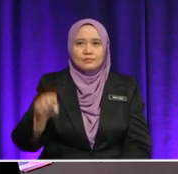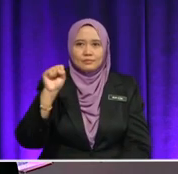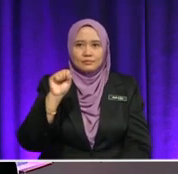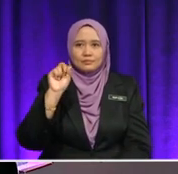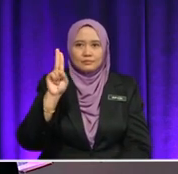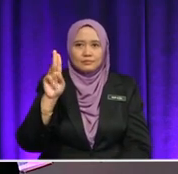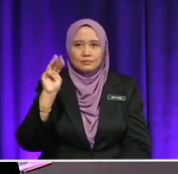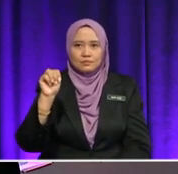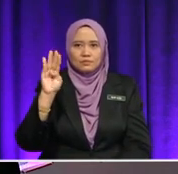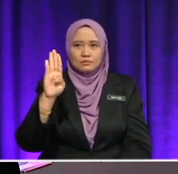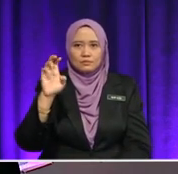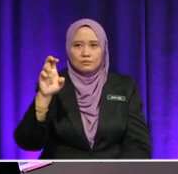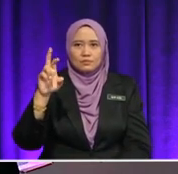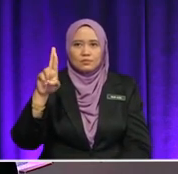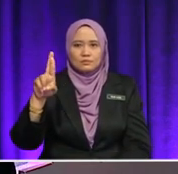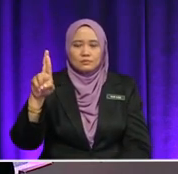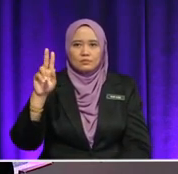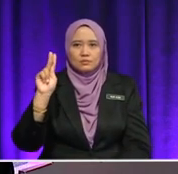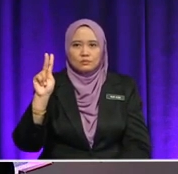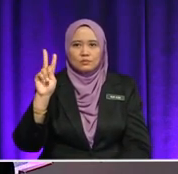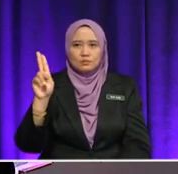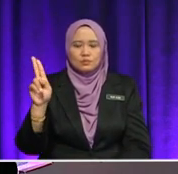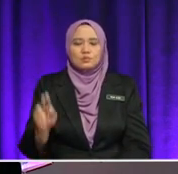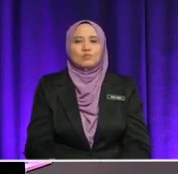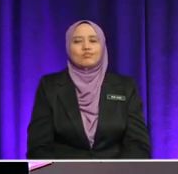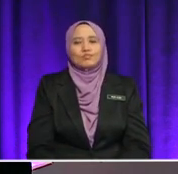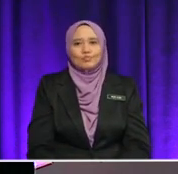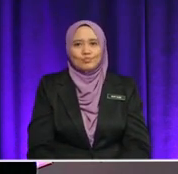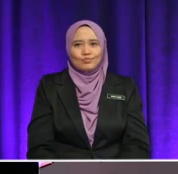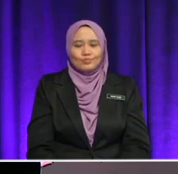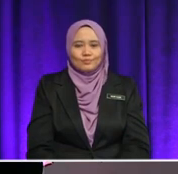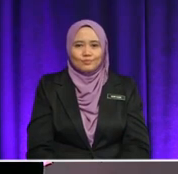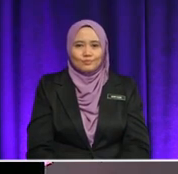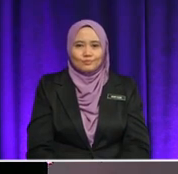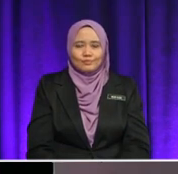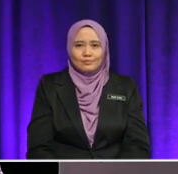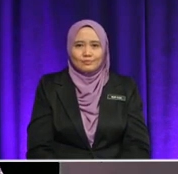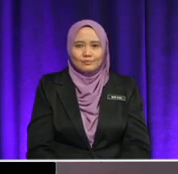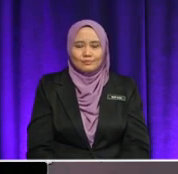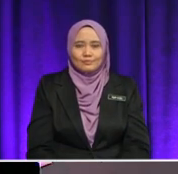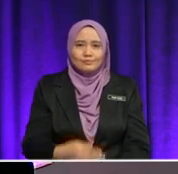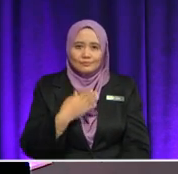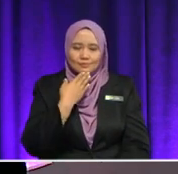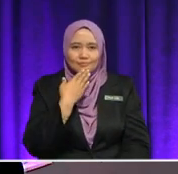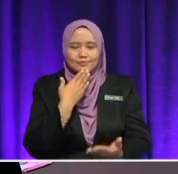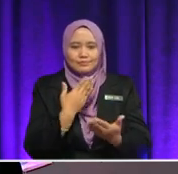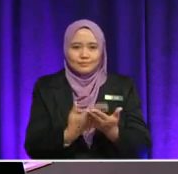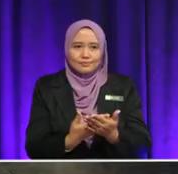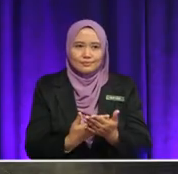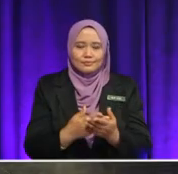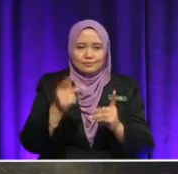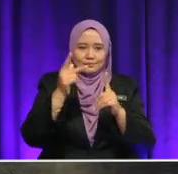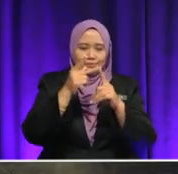fortelah guru dan murid-murid yang berada di luar sana Iya terima kasih sekali diucapkan